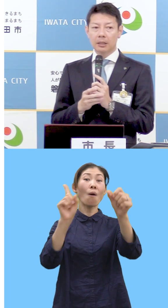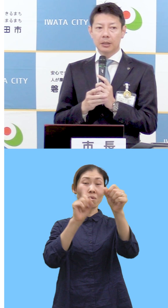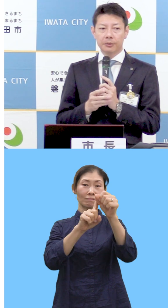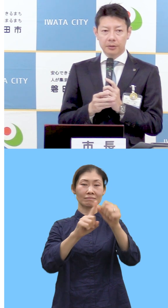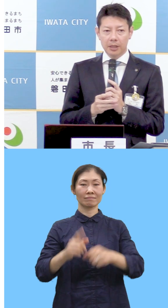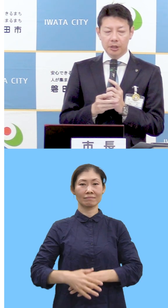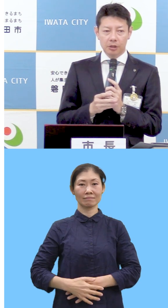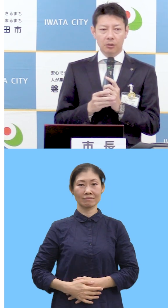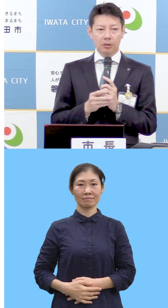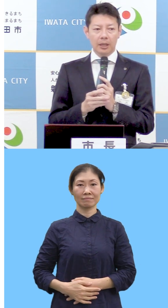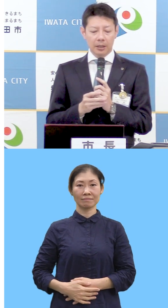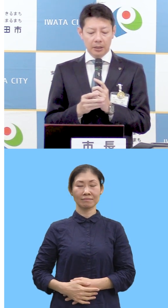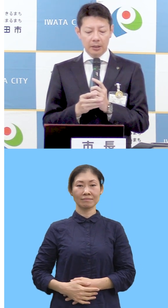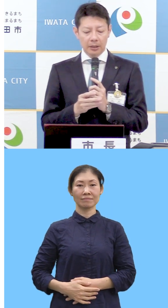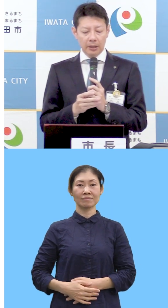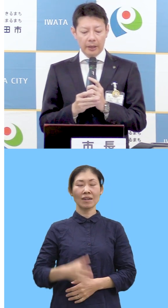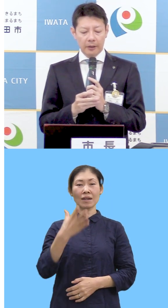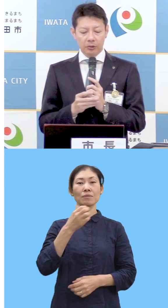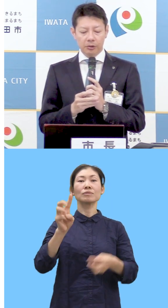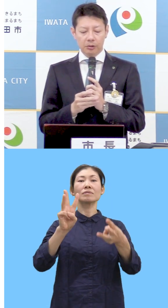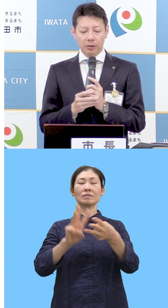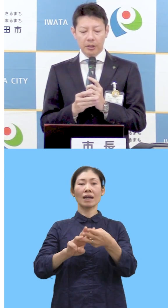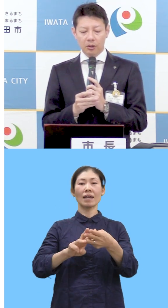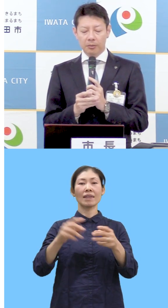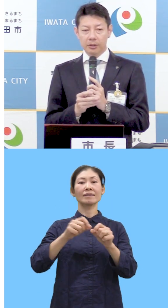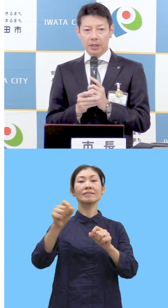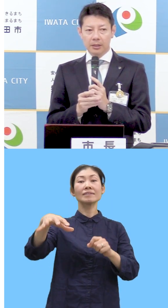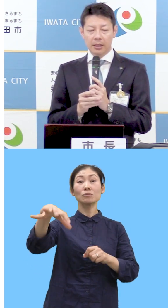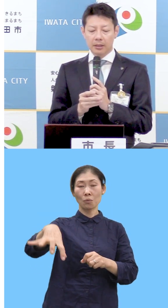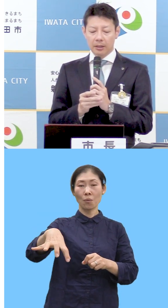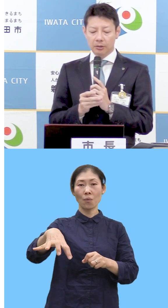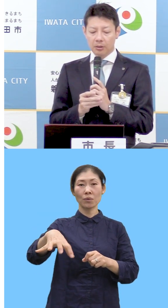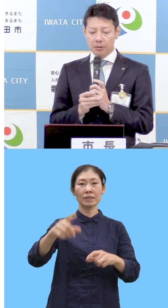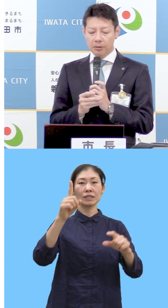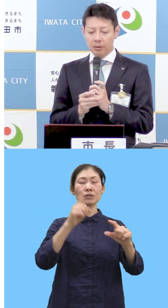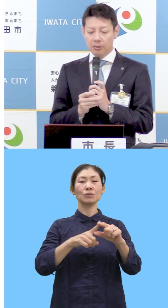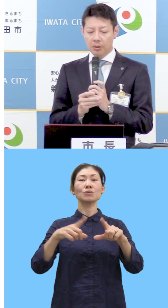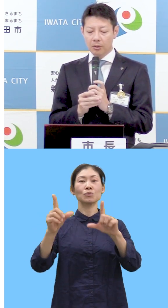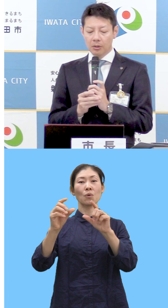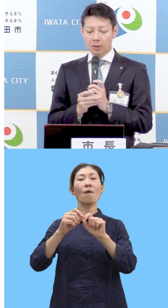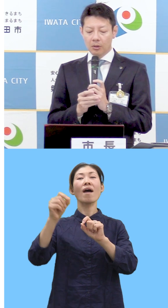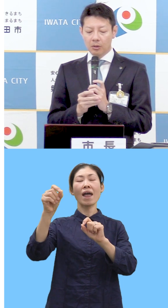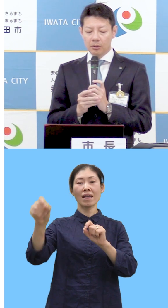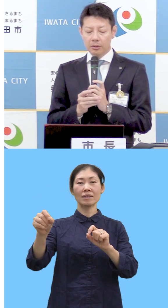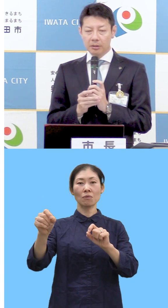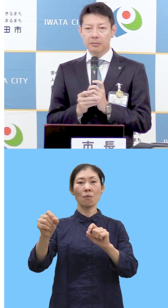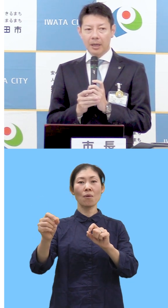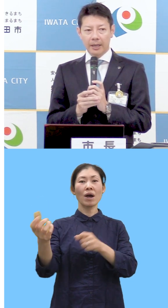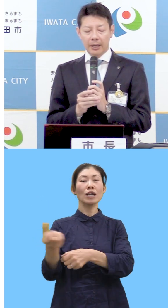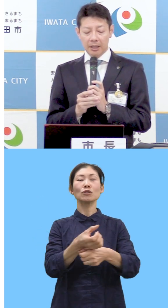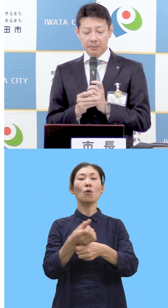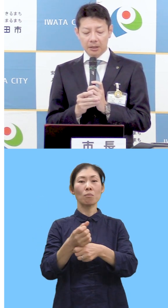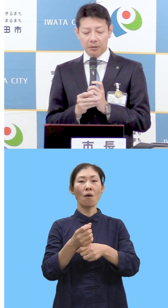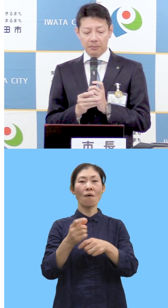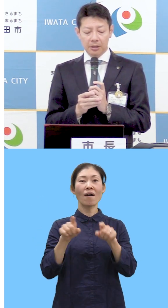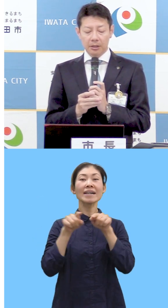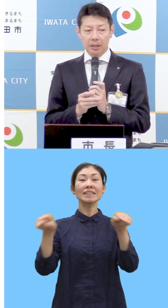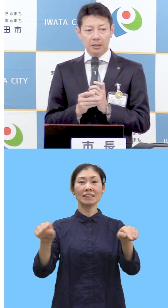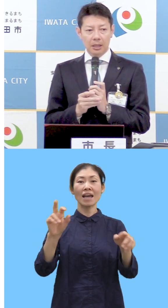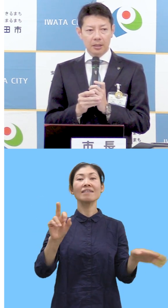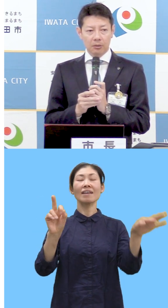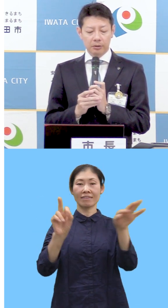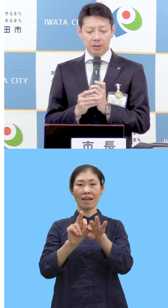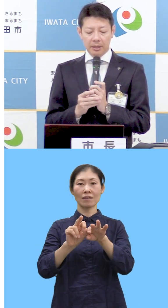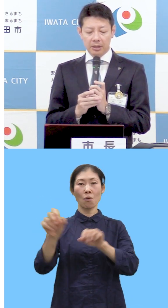に福出支所の中にこの中等園消防司令センターというのは運用をずいぶん前から始めておりま